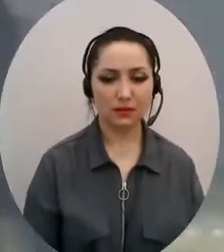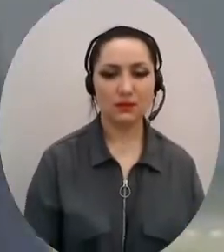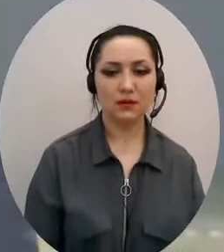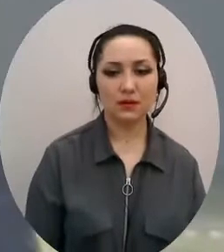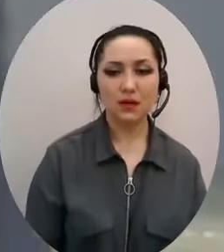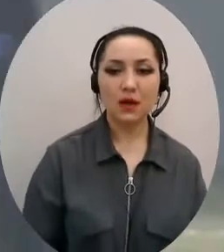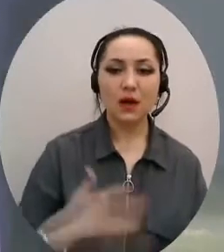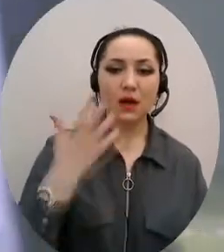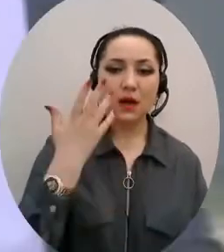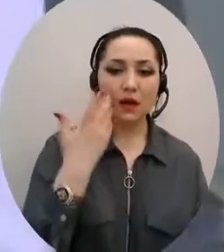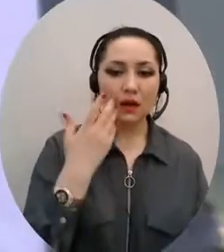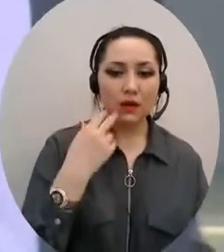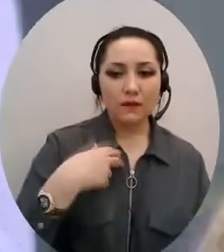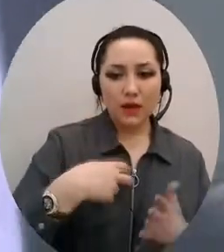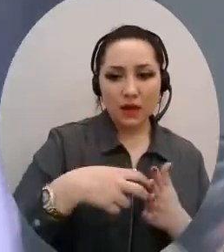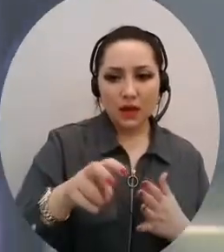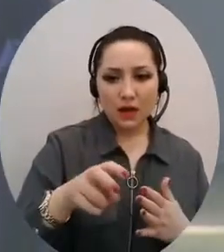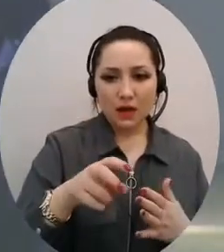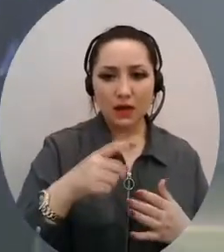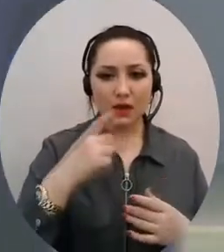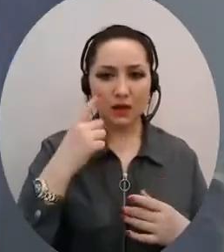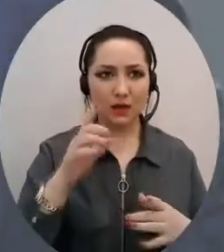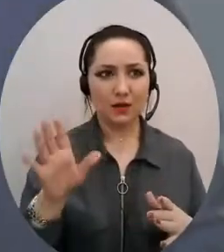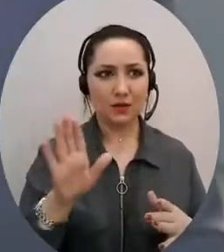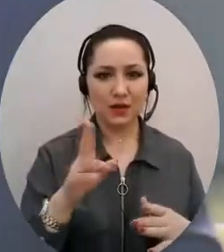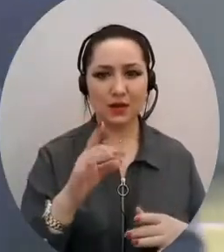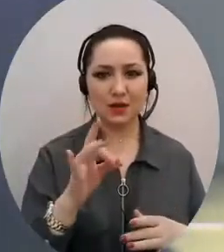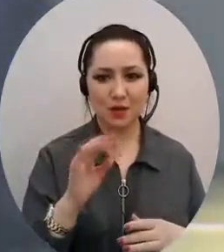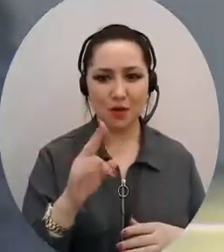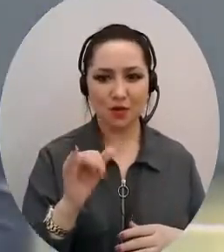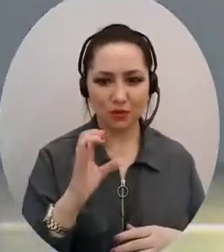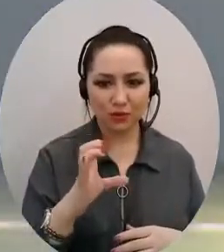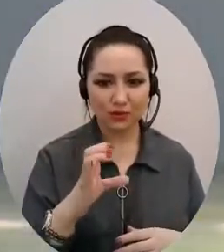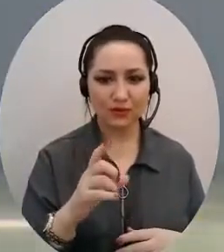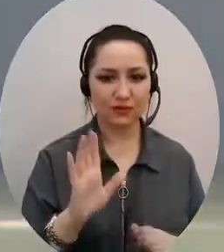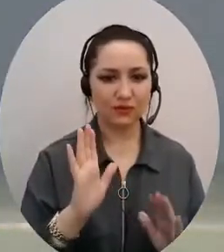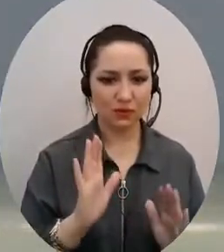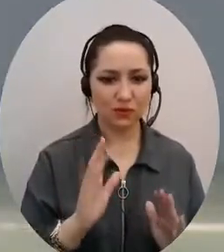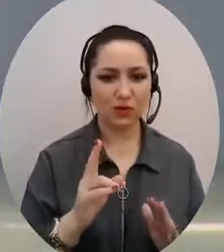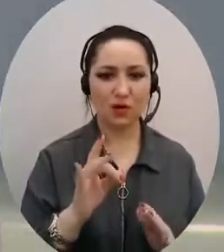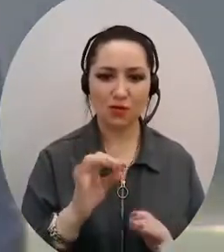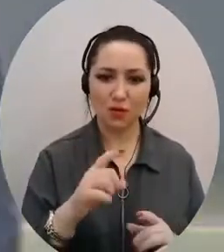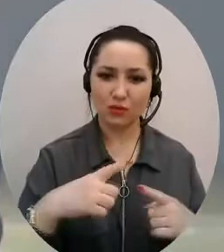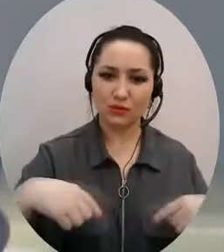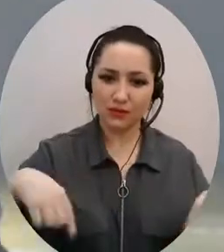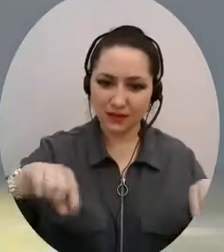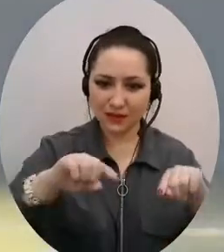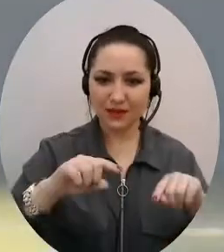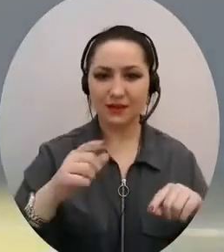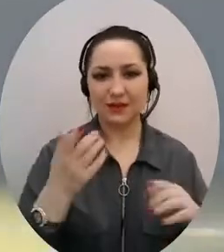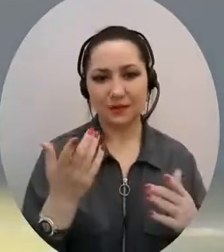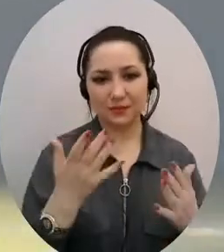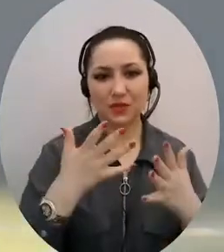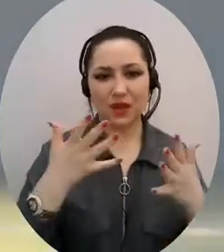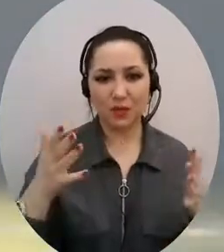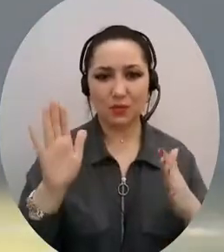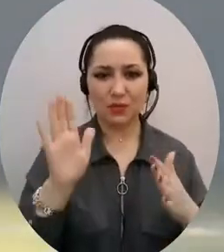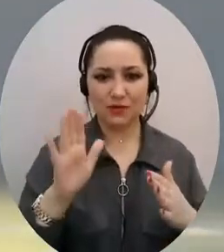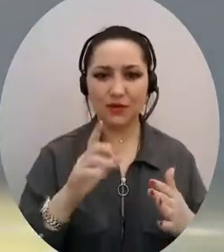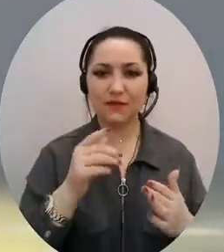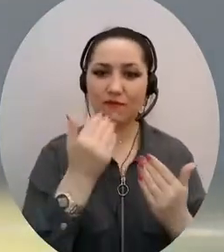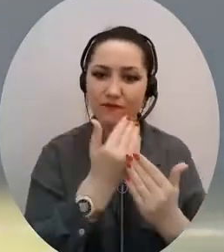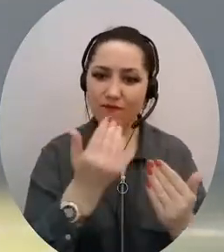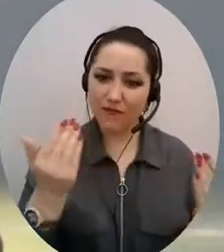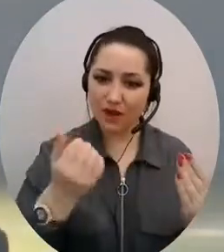Когда выходил, думал, скажу заветное «Привет, Крокус!», но все-таки Крокус — это здание, и хочется сказать огромный привет вам,